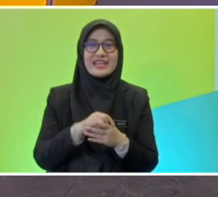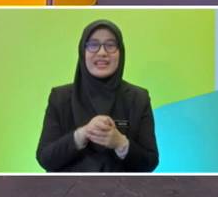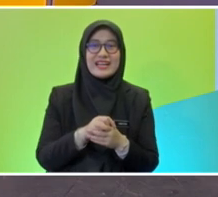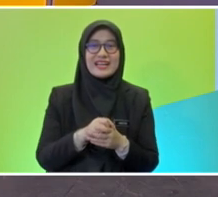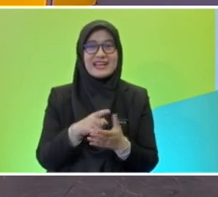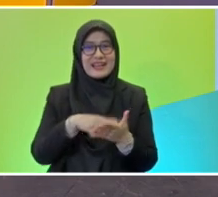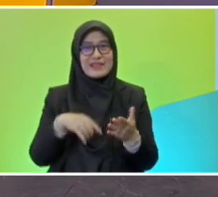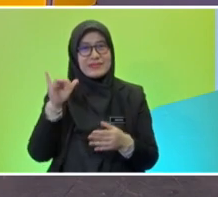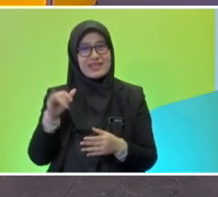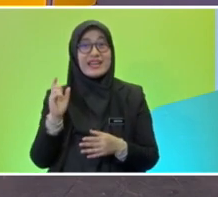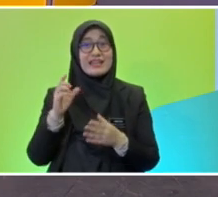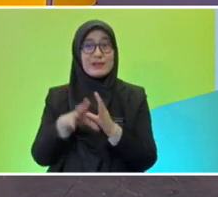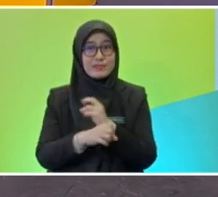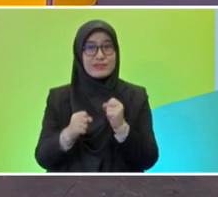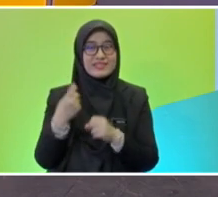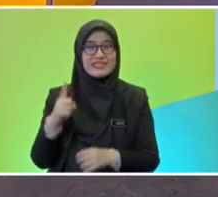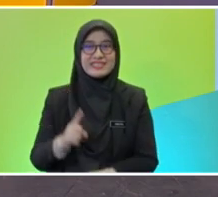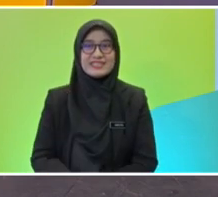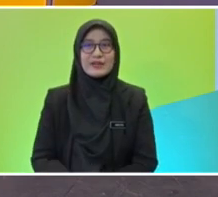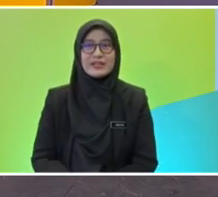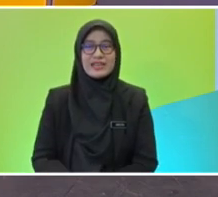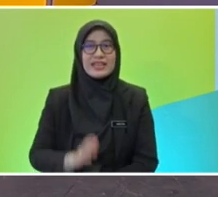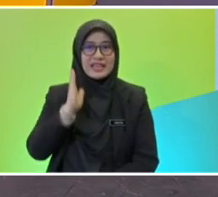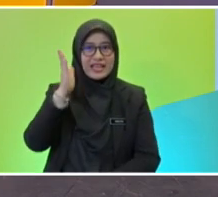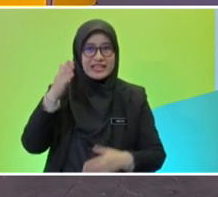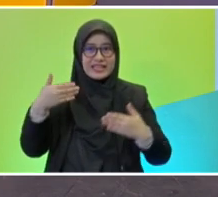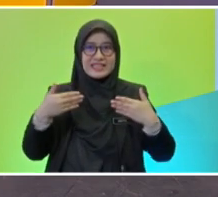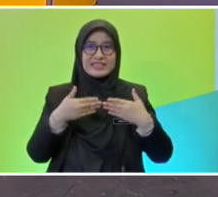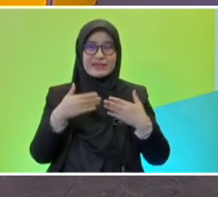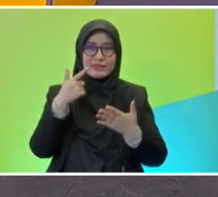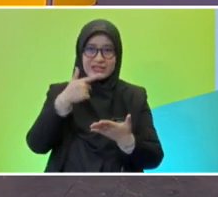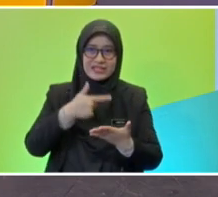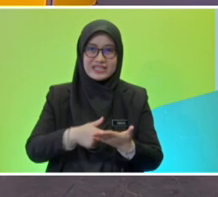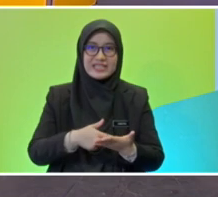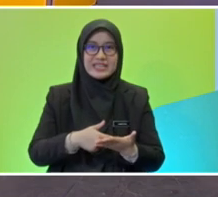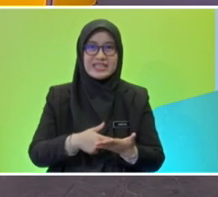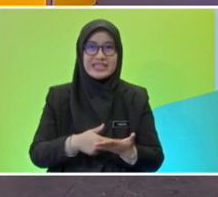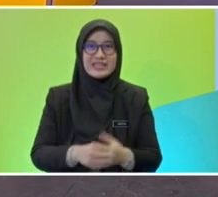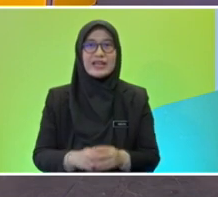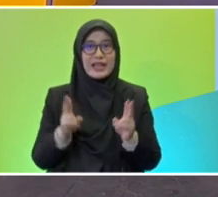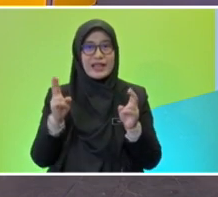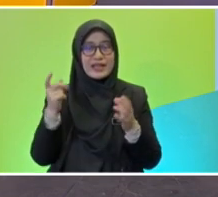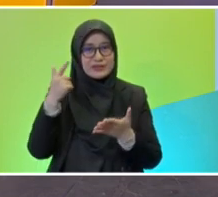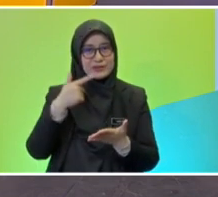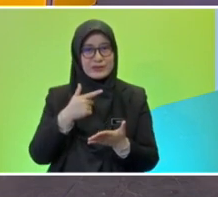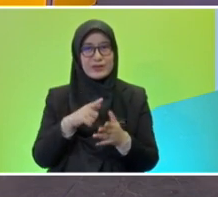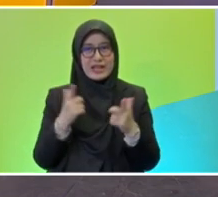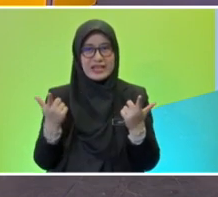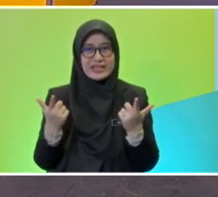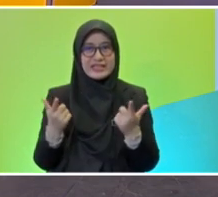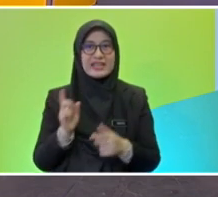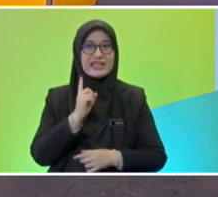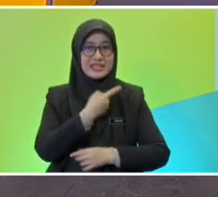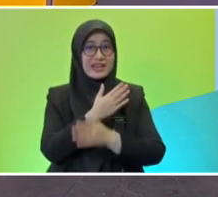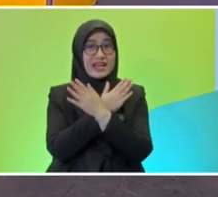Oke terima kasih ustad lagi kita sama lagi Insyaallah kita akan sambung lagi untuk topik yang lain oke kita berhenti